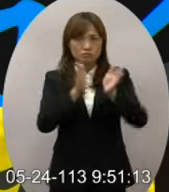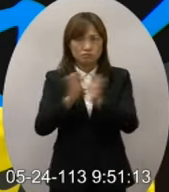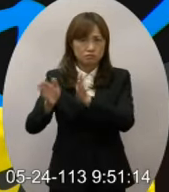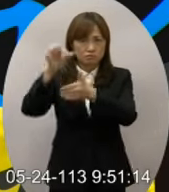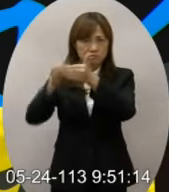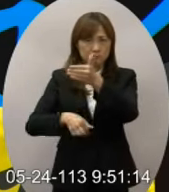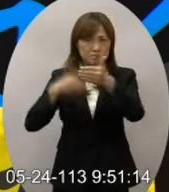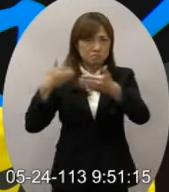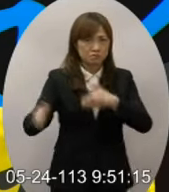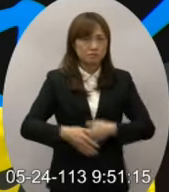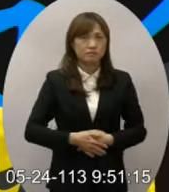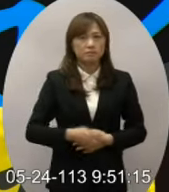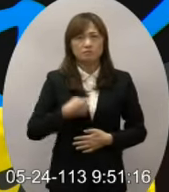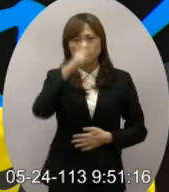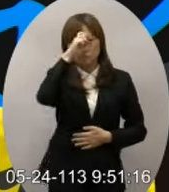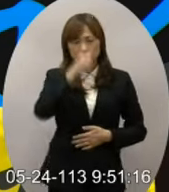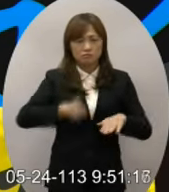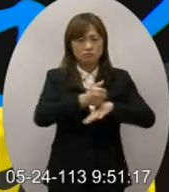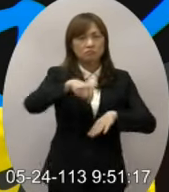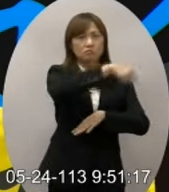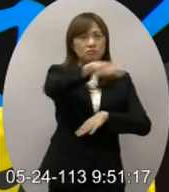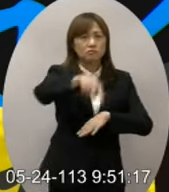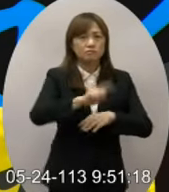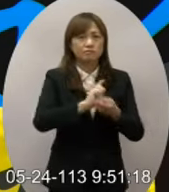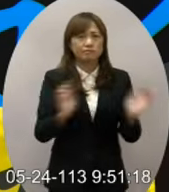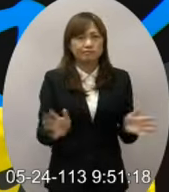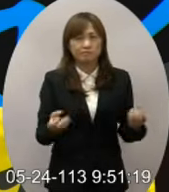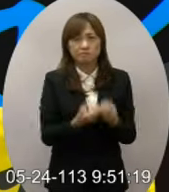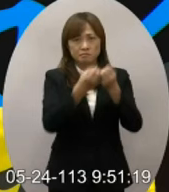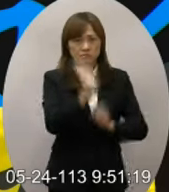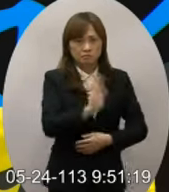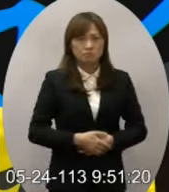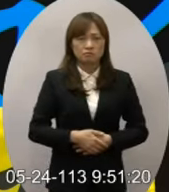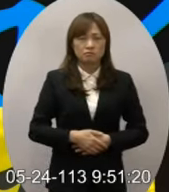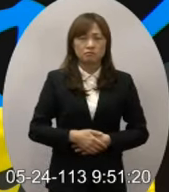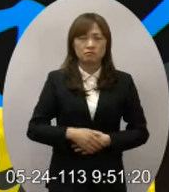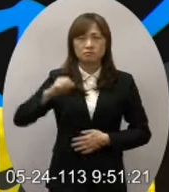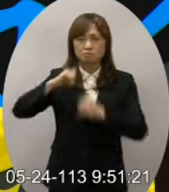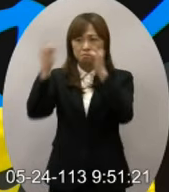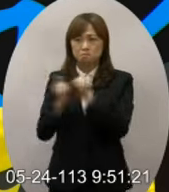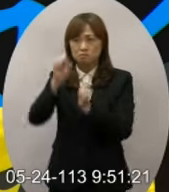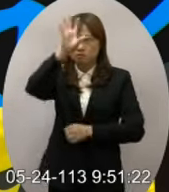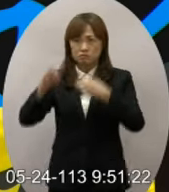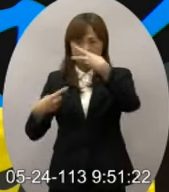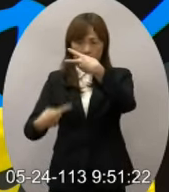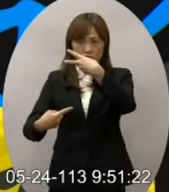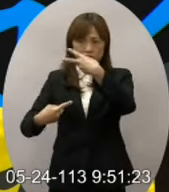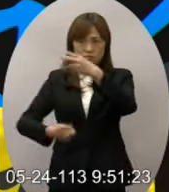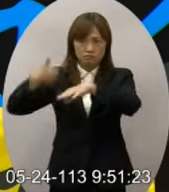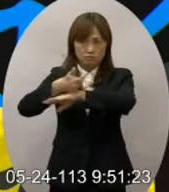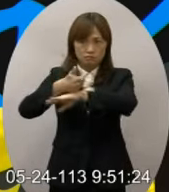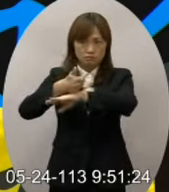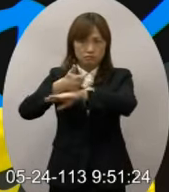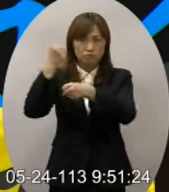真的蛮希望啊，当家不要闹事。自从台湾民众党2月1日就职到现在，我们台